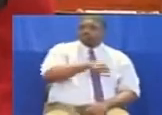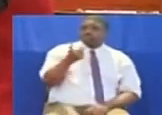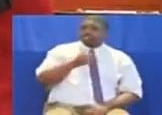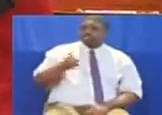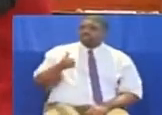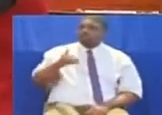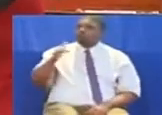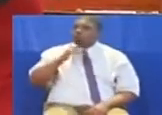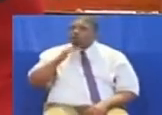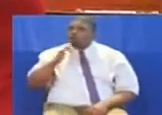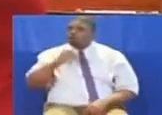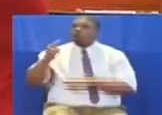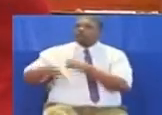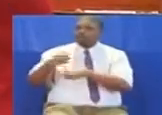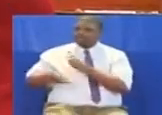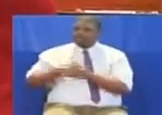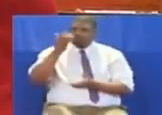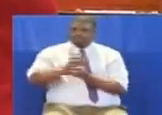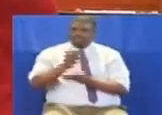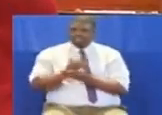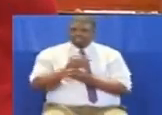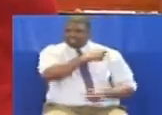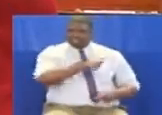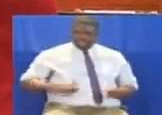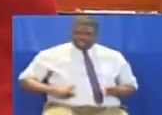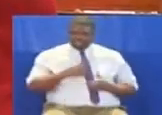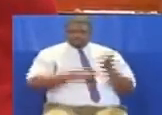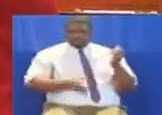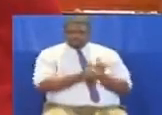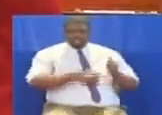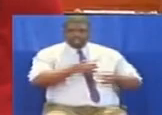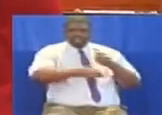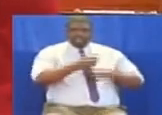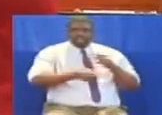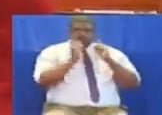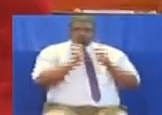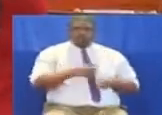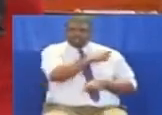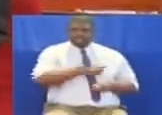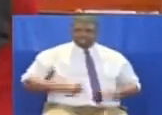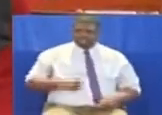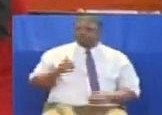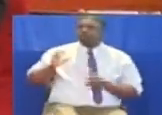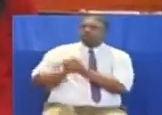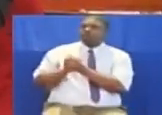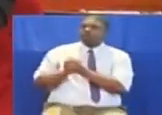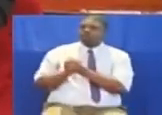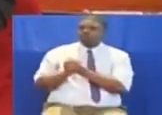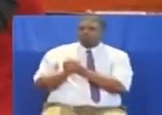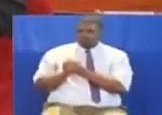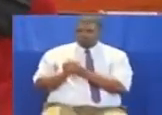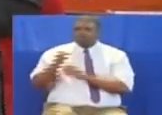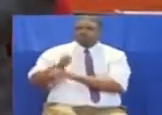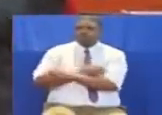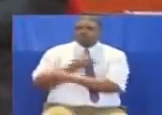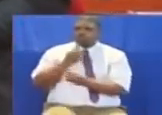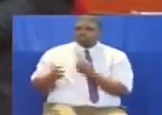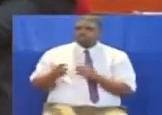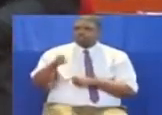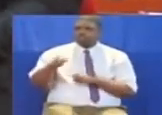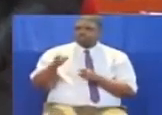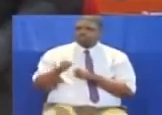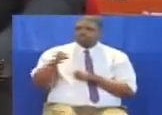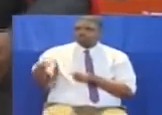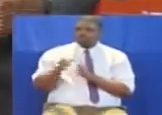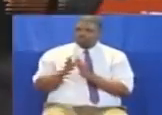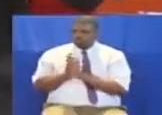ambao umeendelea, na tutahakisha Rais Magufuli anaendelea kuwa Rais wa Jamhuri ya Muungano. Mheshimiwa Spika, baada ya kusema maneno hayo, ninashukuru